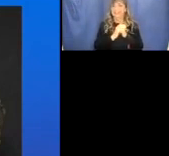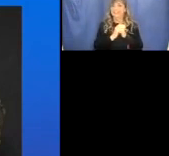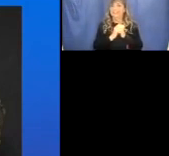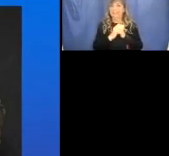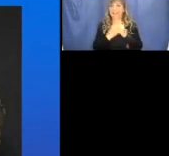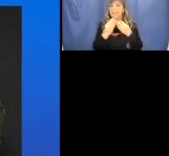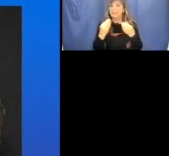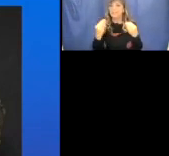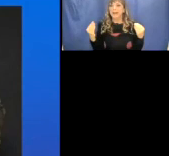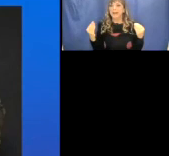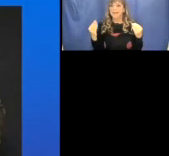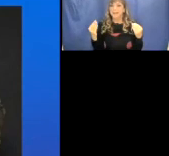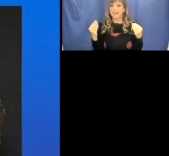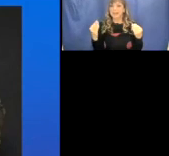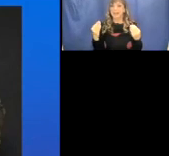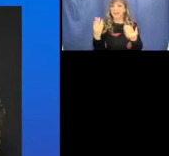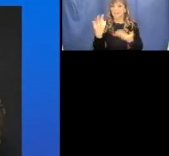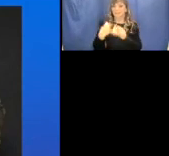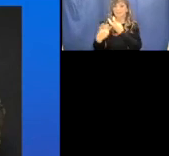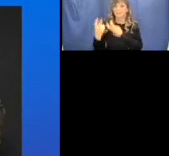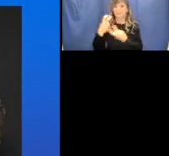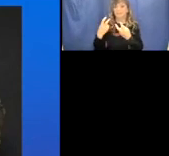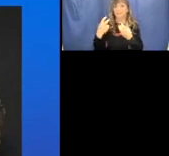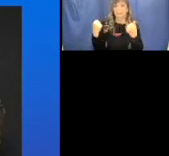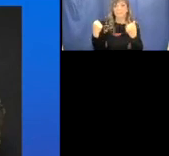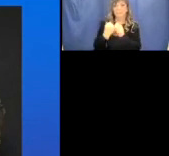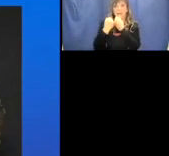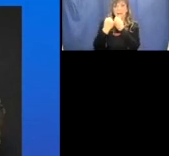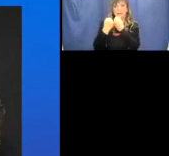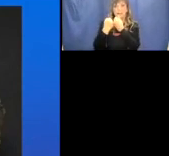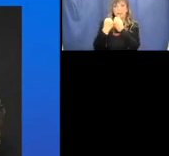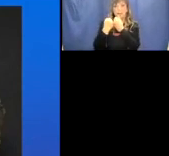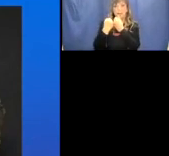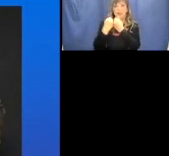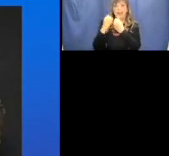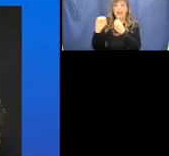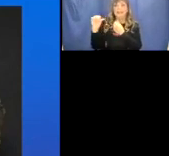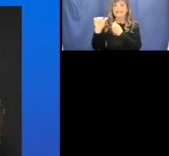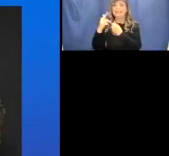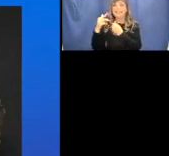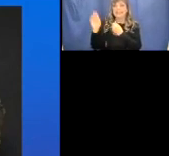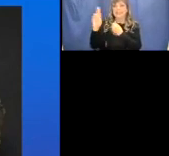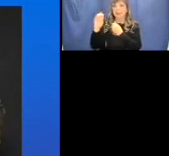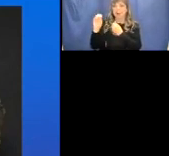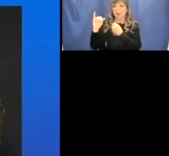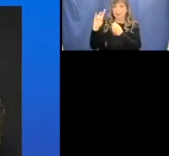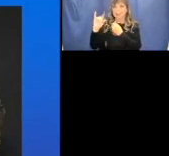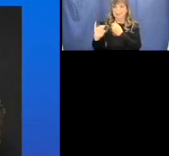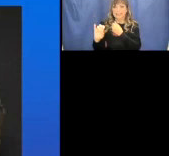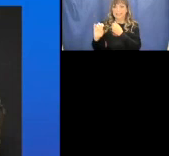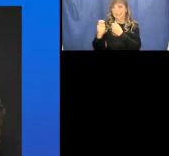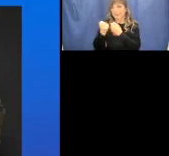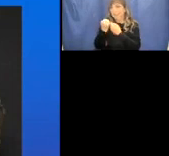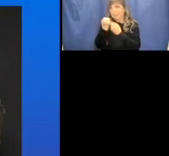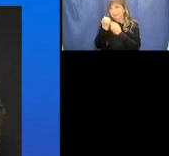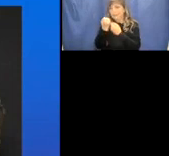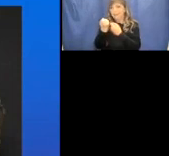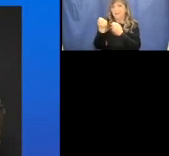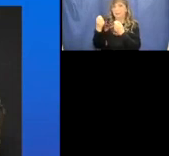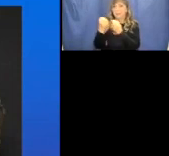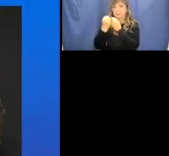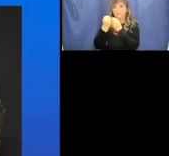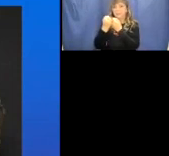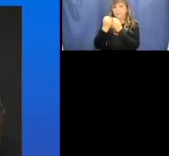addirittura generato dall'impatto di un asteroide di un frammento di asteroidi ciamo